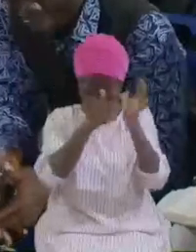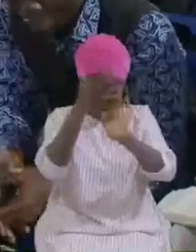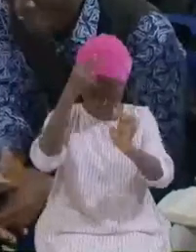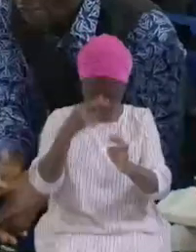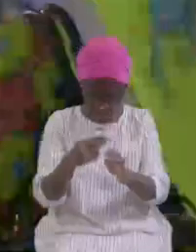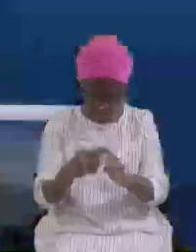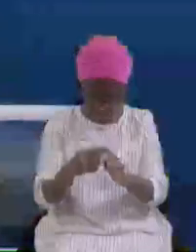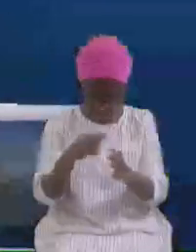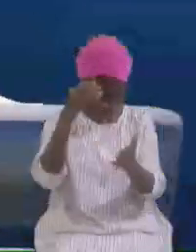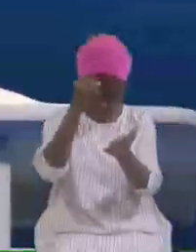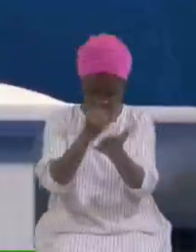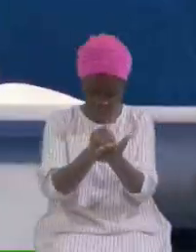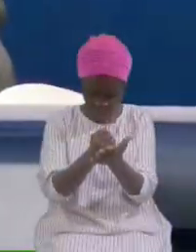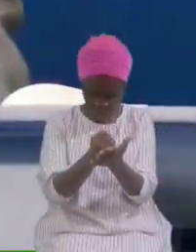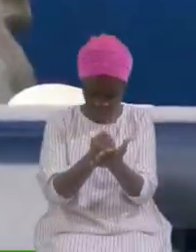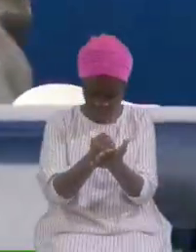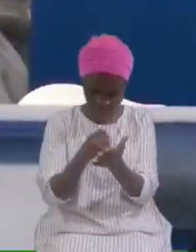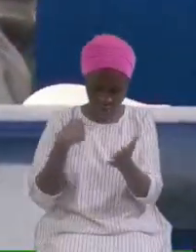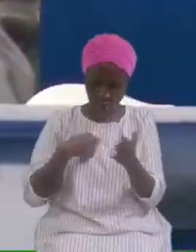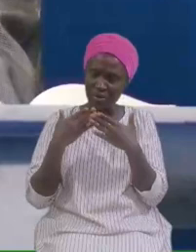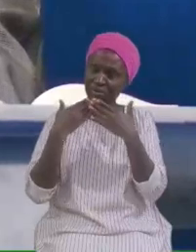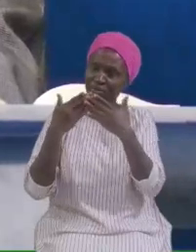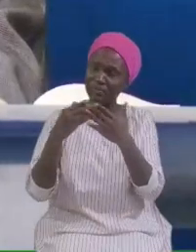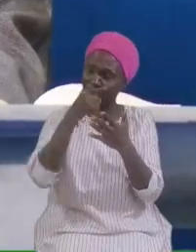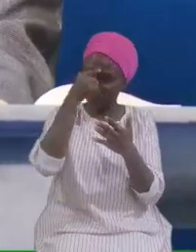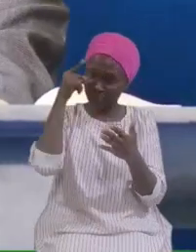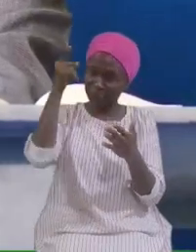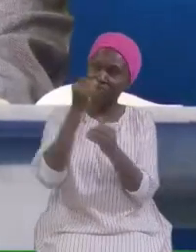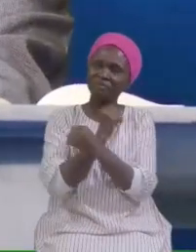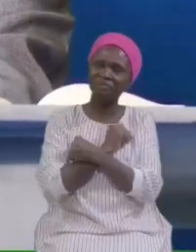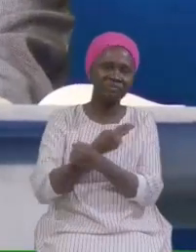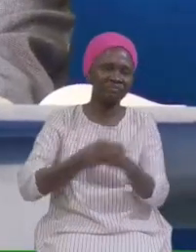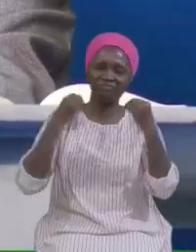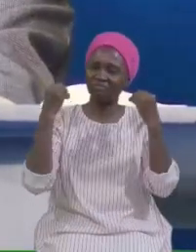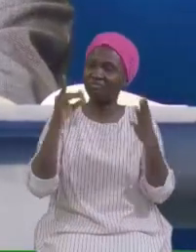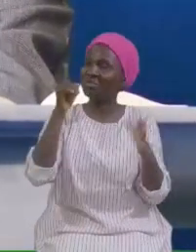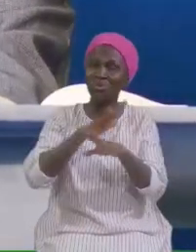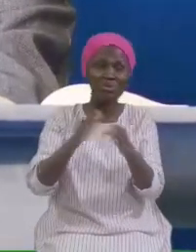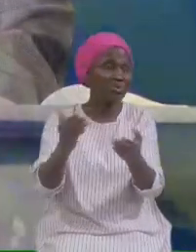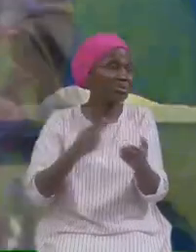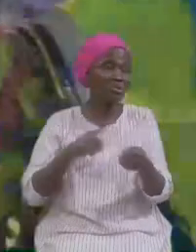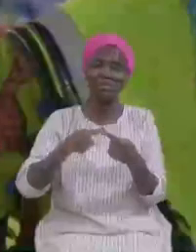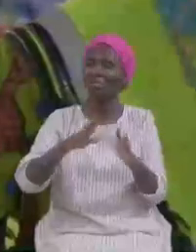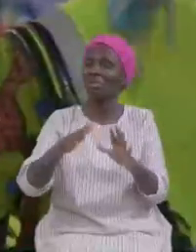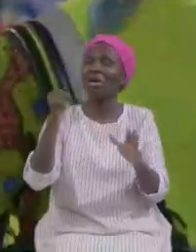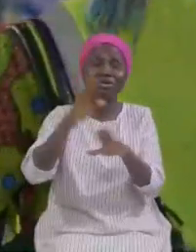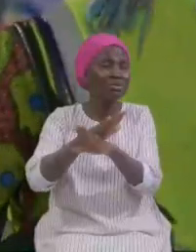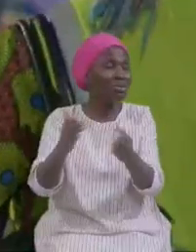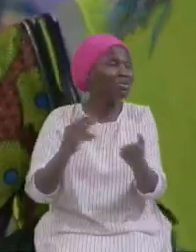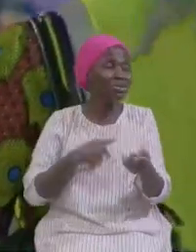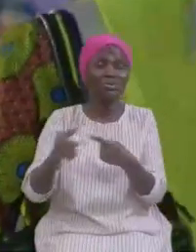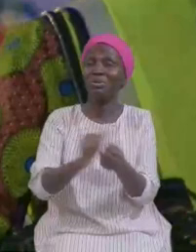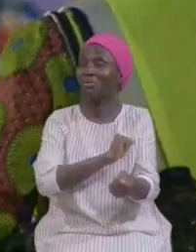de Jésus, nous te remercions parce que tu nous aimes tellement. Tu ne veux pas que nous mourons. Tu ne veux pas que